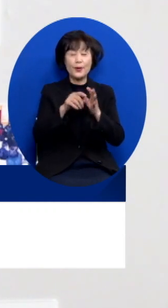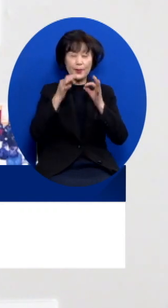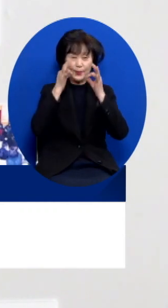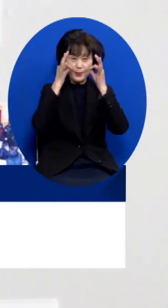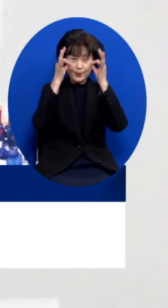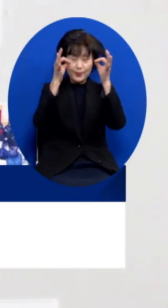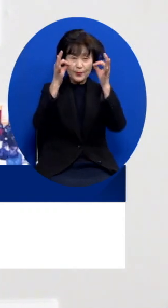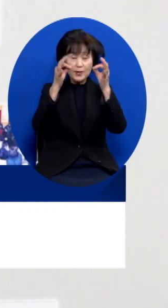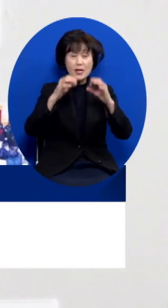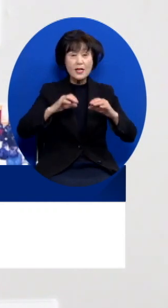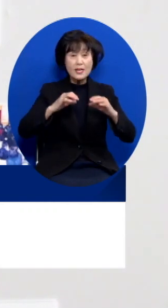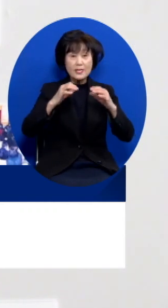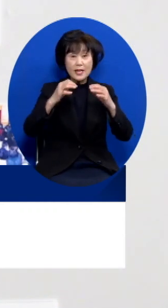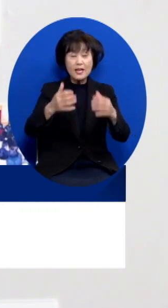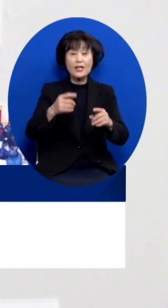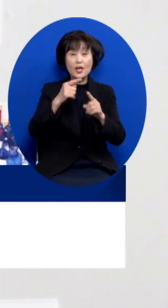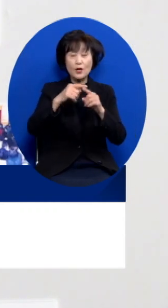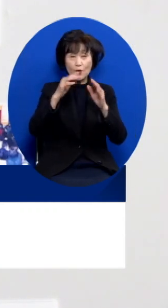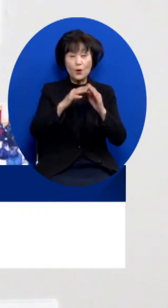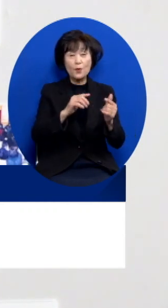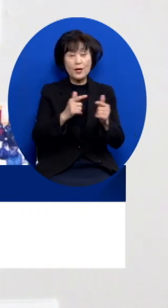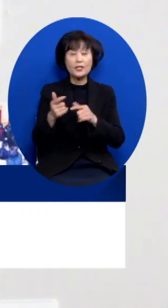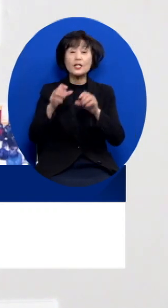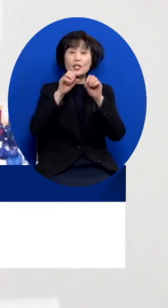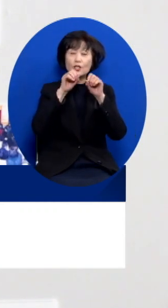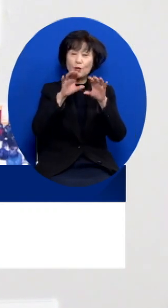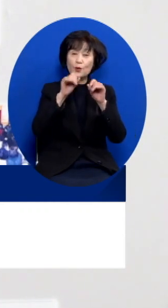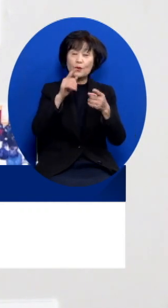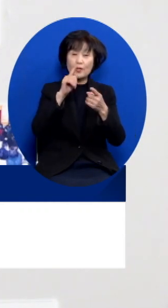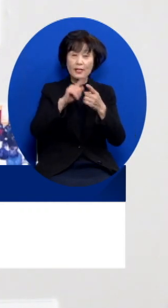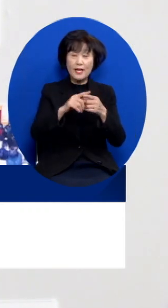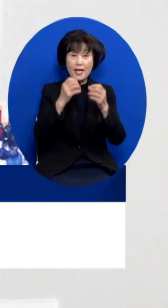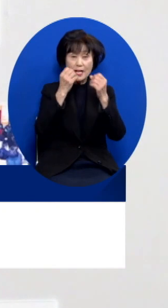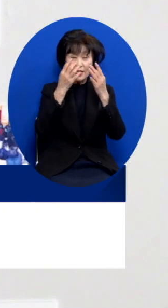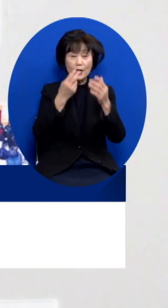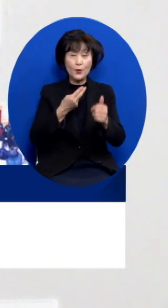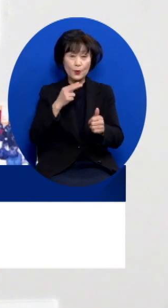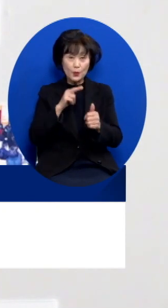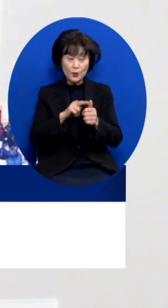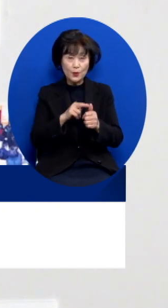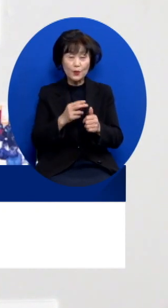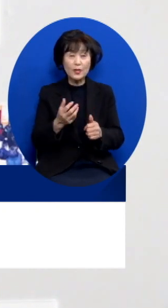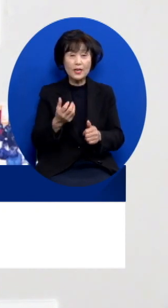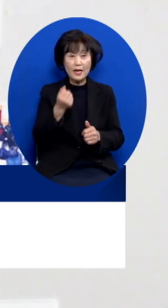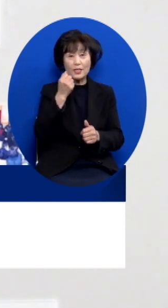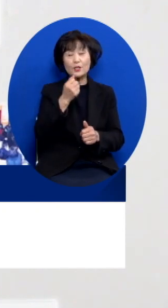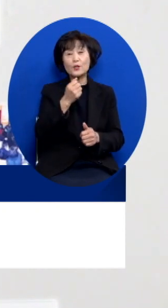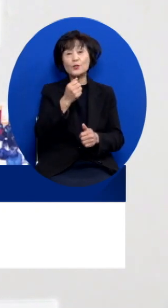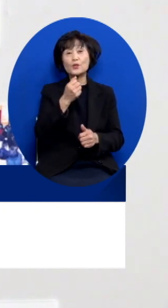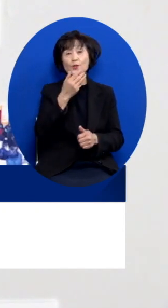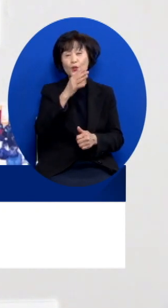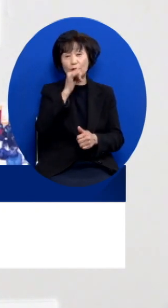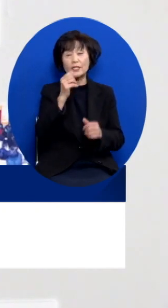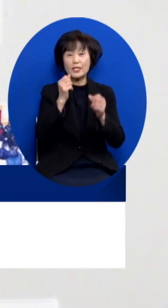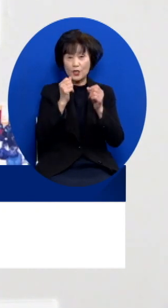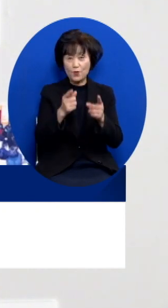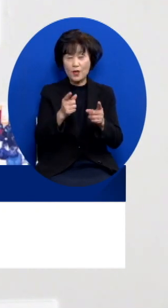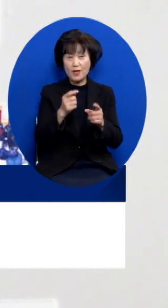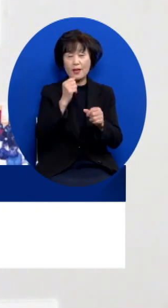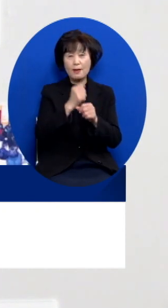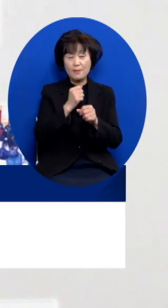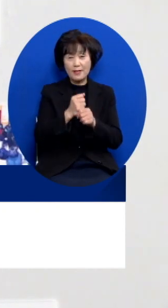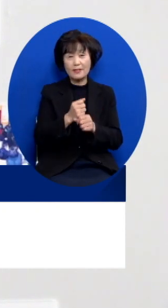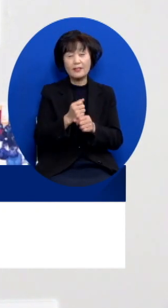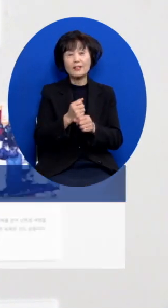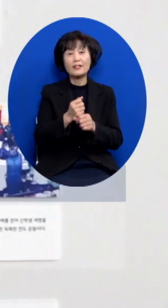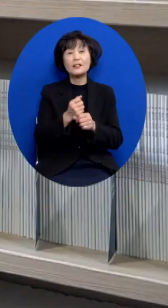세계 교회가 선교에 대한 새로운 도전을 할 수 있는 그런 기회를 만들어